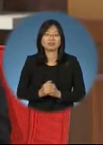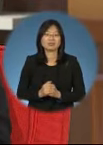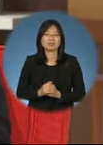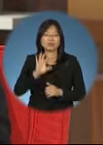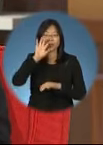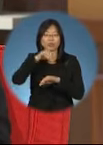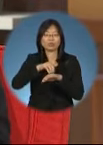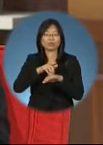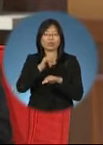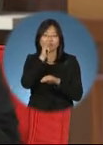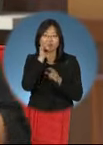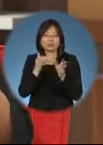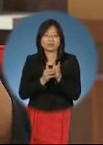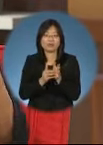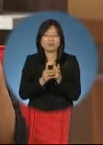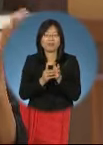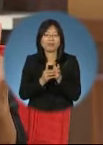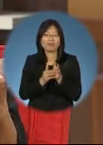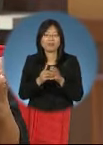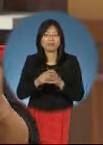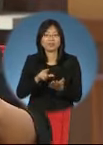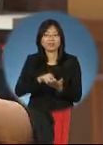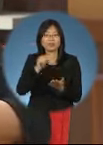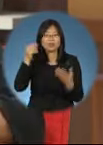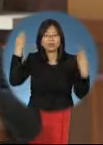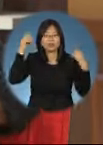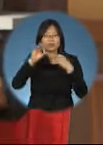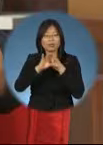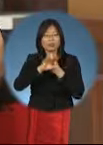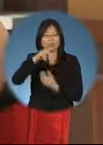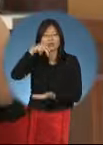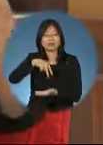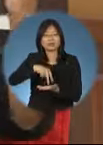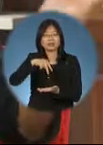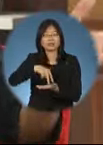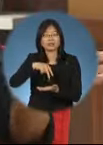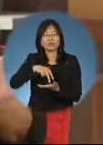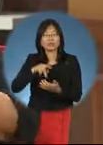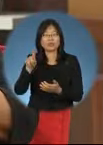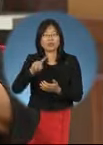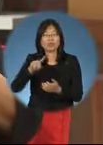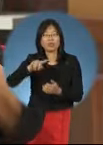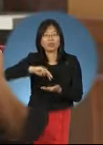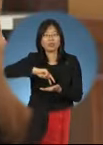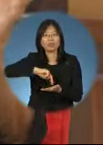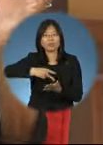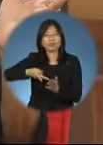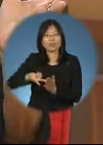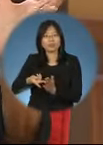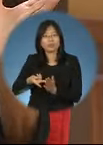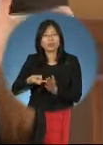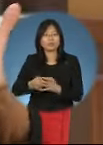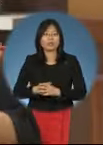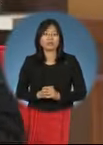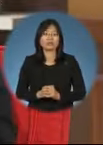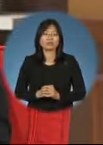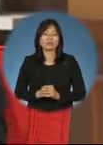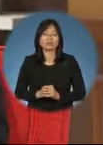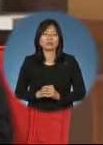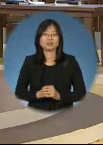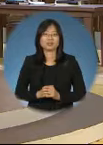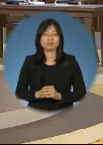훈련이 있고요. 네. 근데 대강 무용하면 뛰고, 뭐, 돌고, 아주